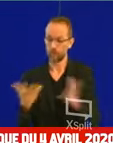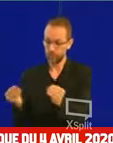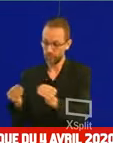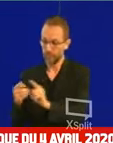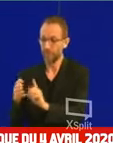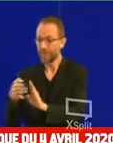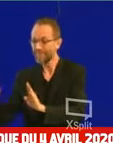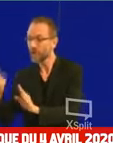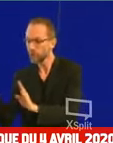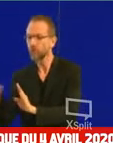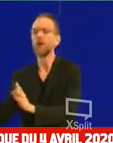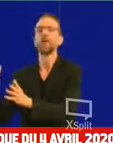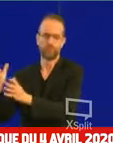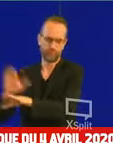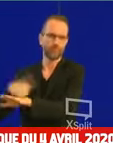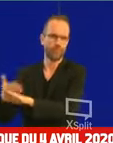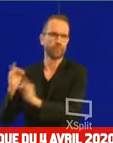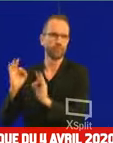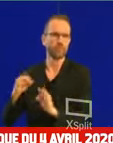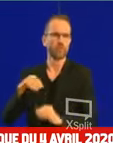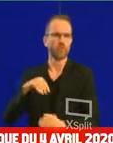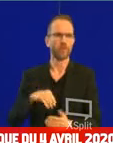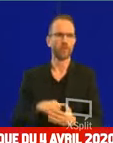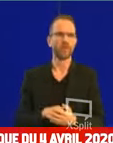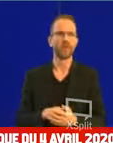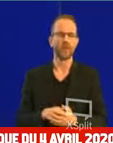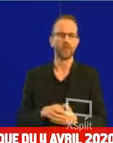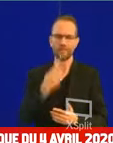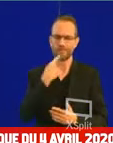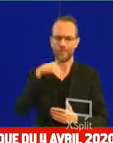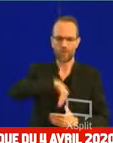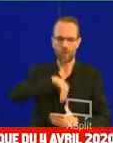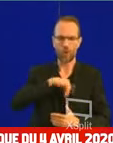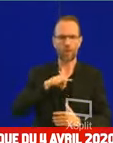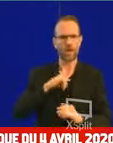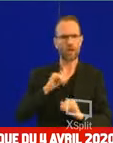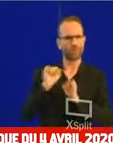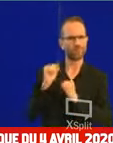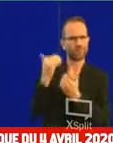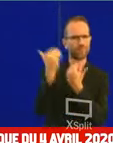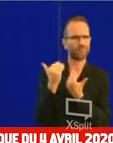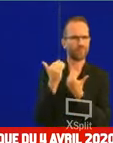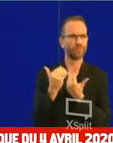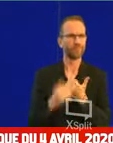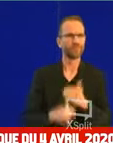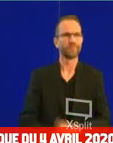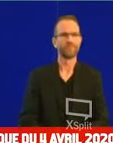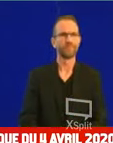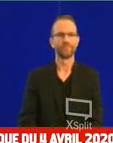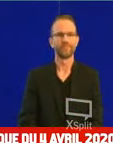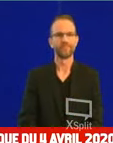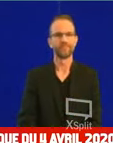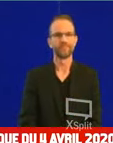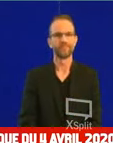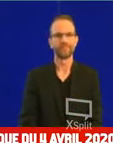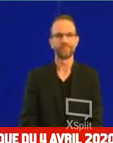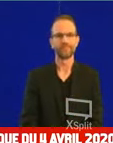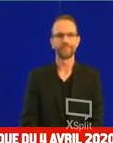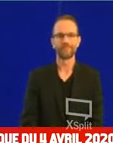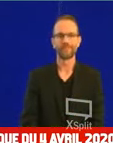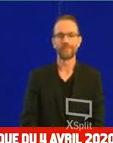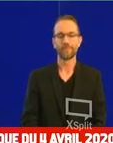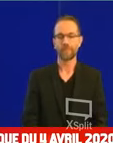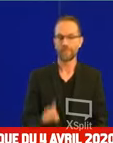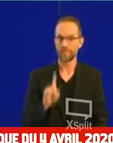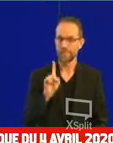nécessaires il est cependant nécessaire de maintenir toutes les règles qui s'appliquent à l'ensemble